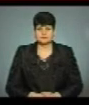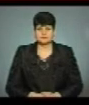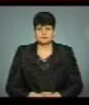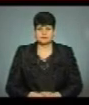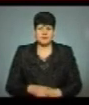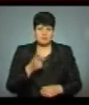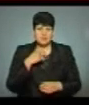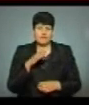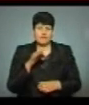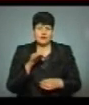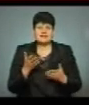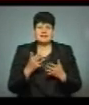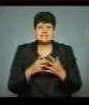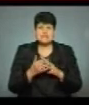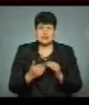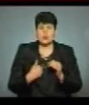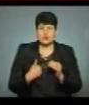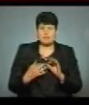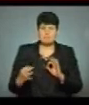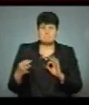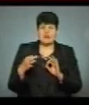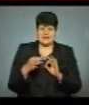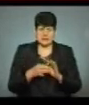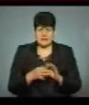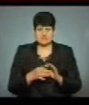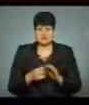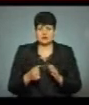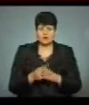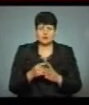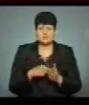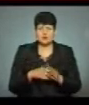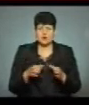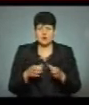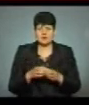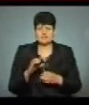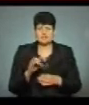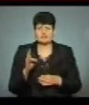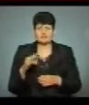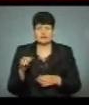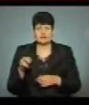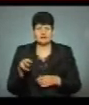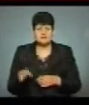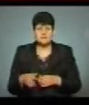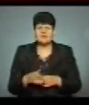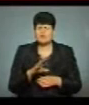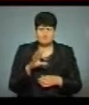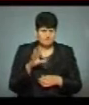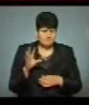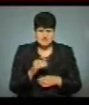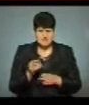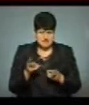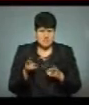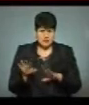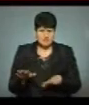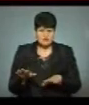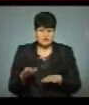Пане Володимире, які села хотів приєднати до міської громади Сергій Надал? Всі, які залишилися,